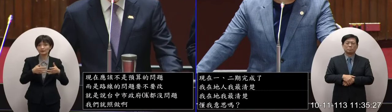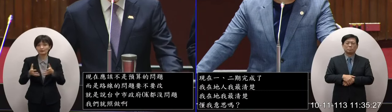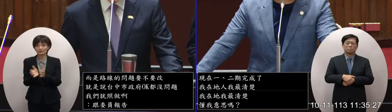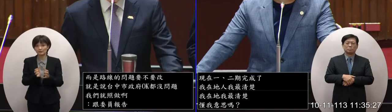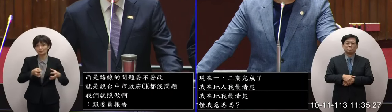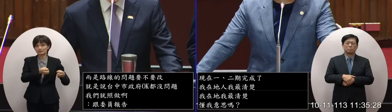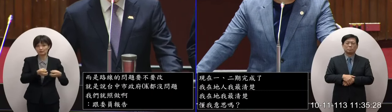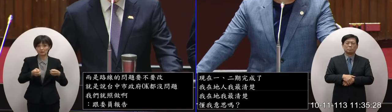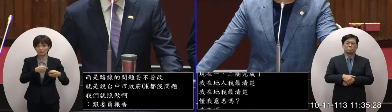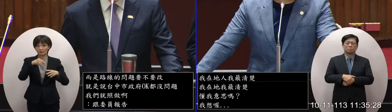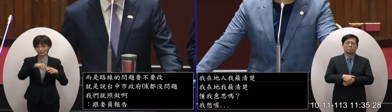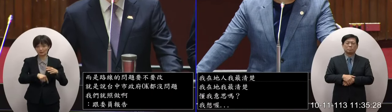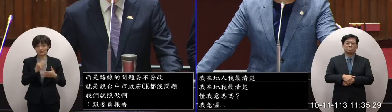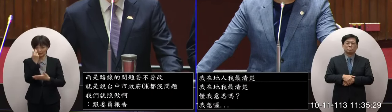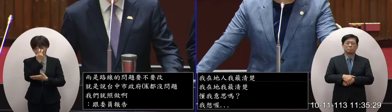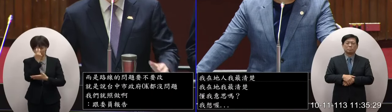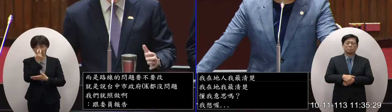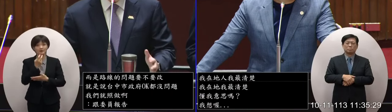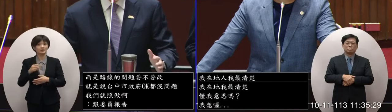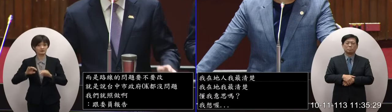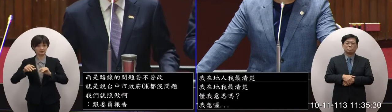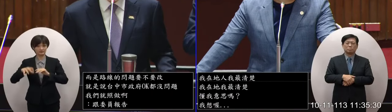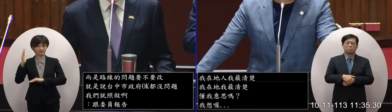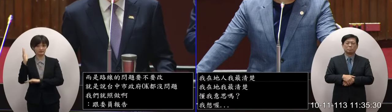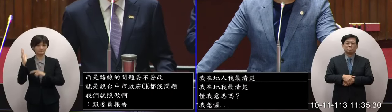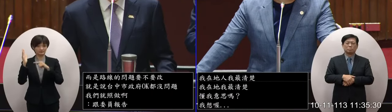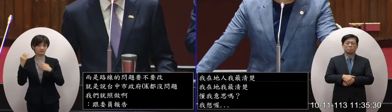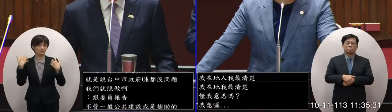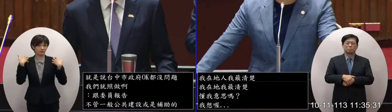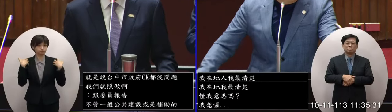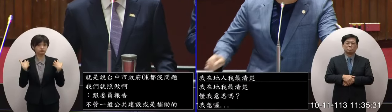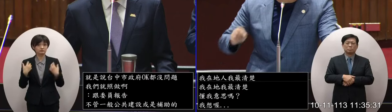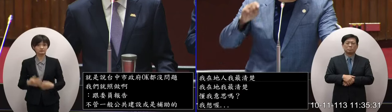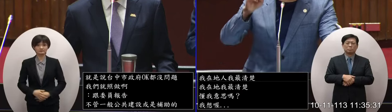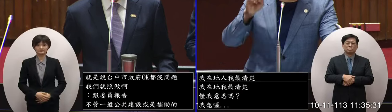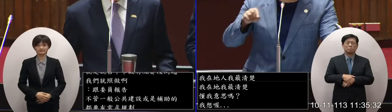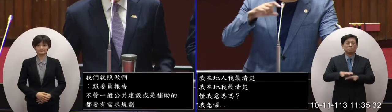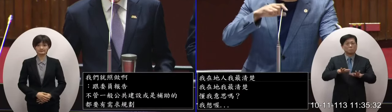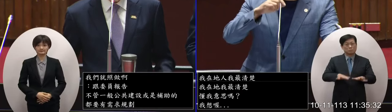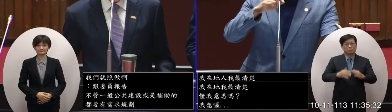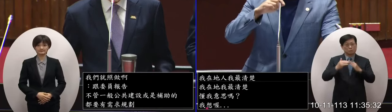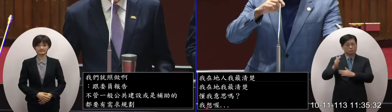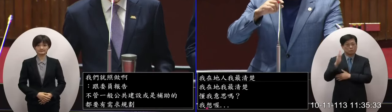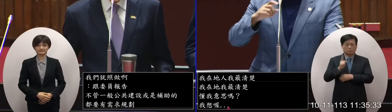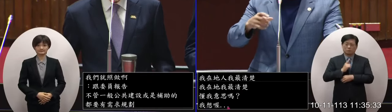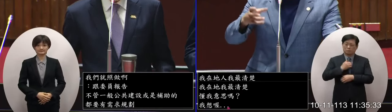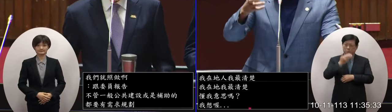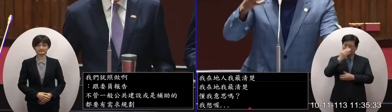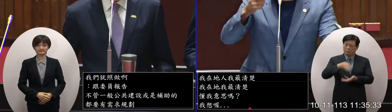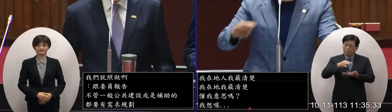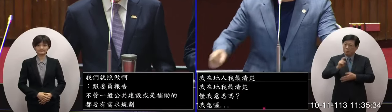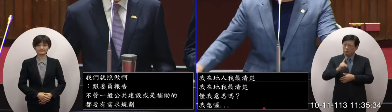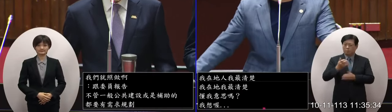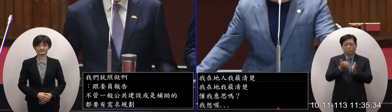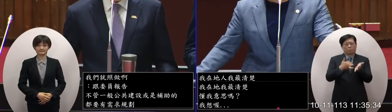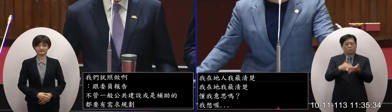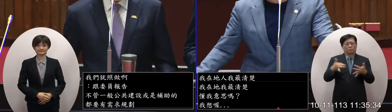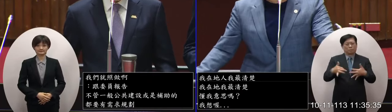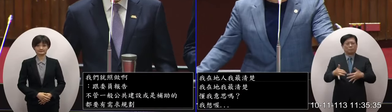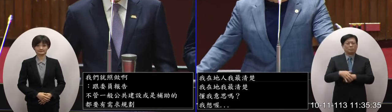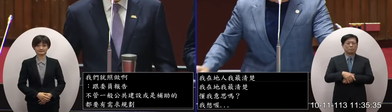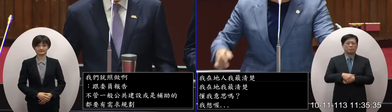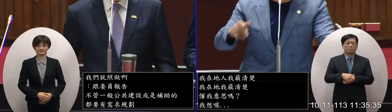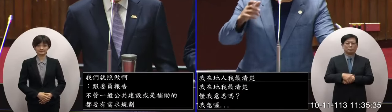来做进一步的审核。所以地方政府一定要积极负起这样的责任呢、啊。 现在就市政府不敢提，为什么？因为这是预算的问题